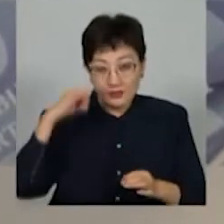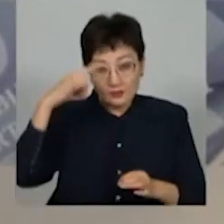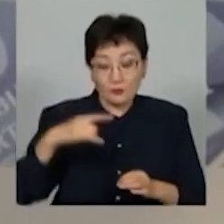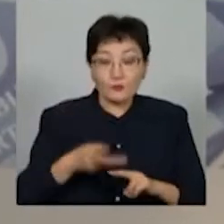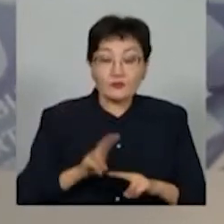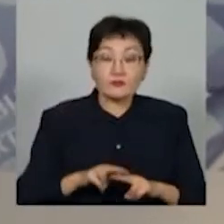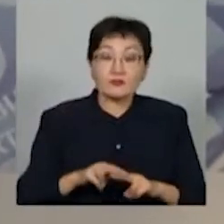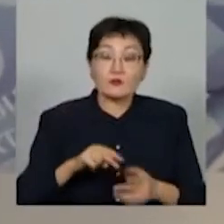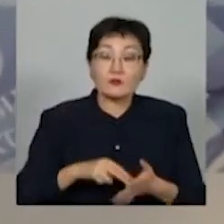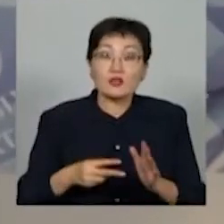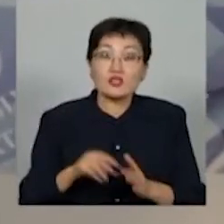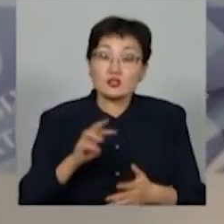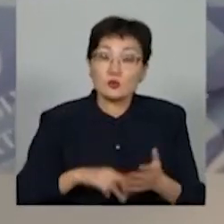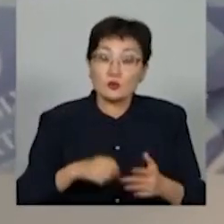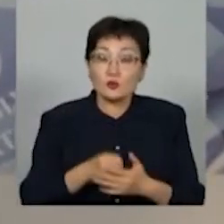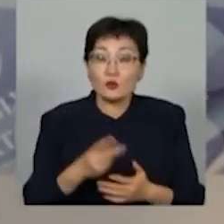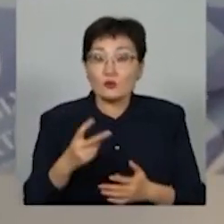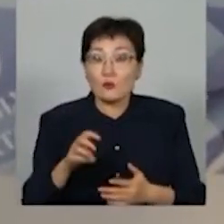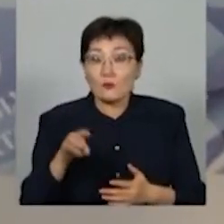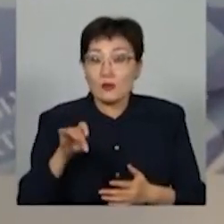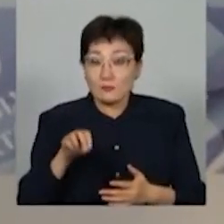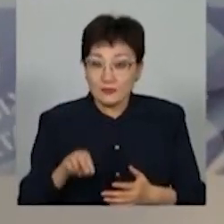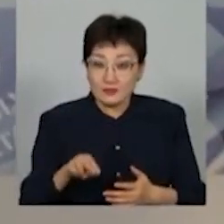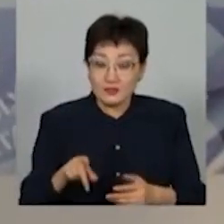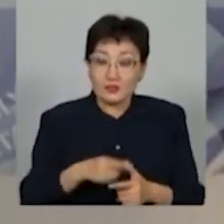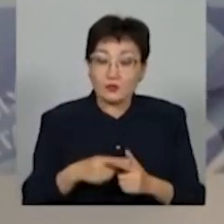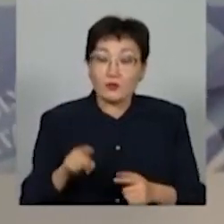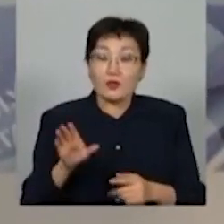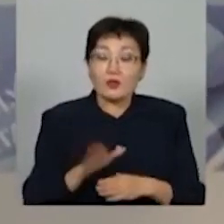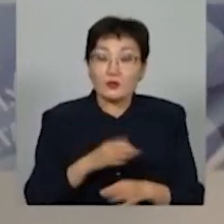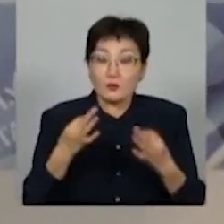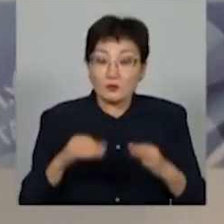который предусматривает штраф до 200 МРП, либо лишение свободы до 10 лет.